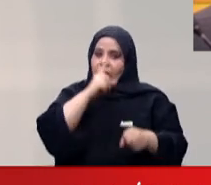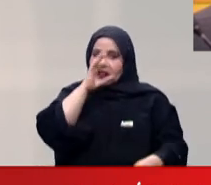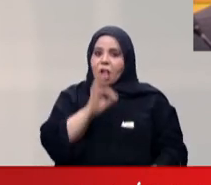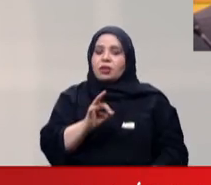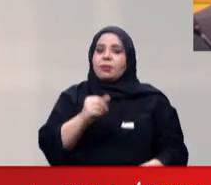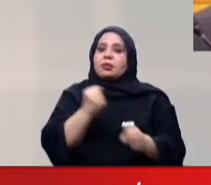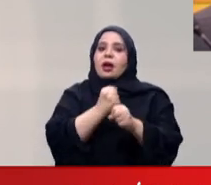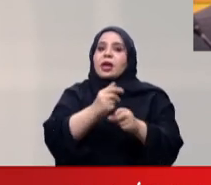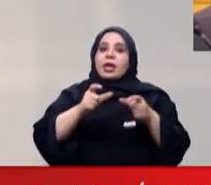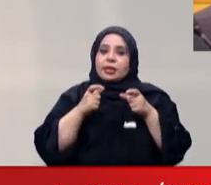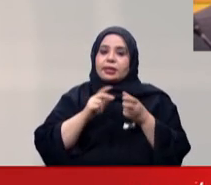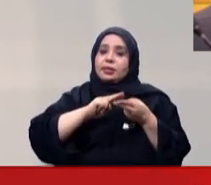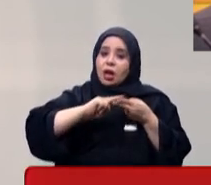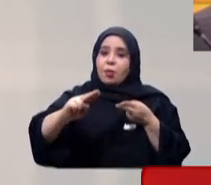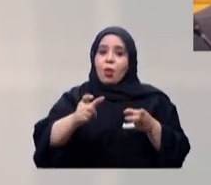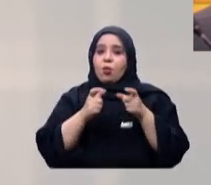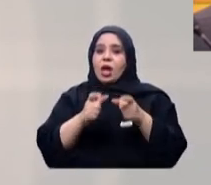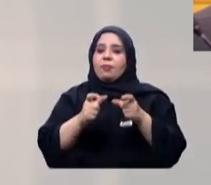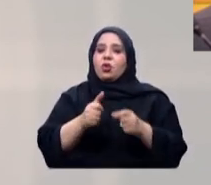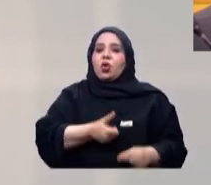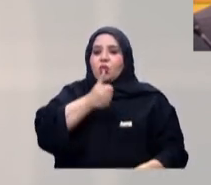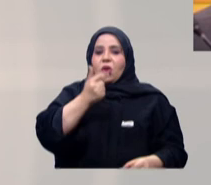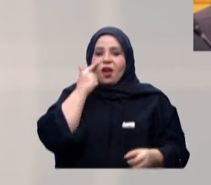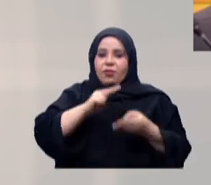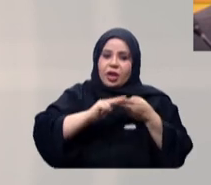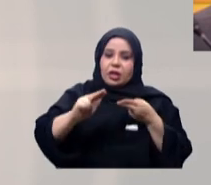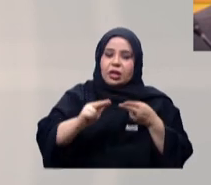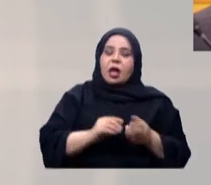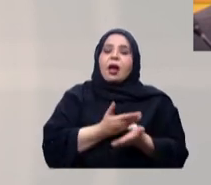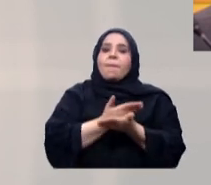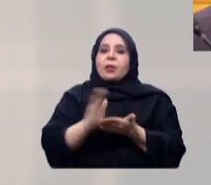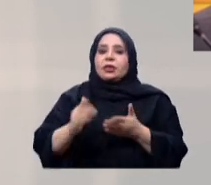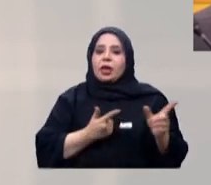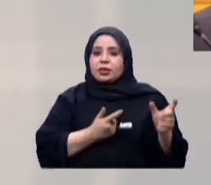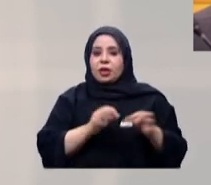يحقق السلام والأمن لإيجاد عالم خال من الأسلحة النووية.